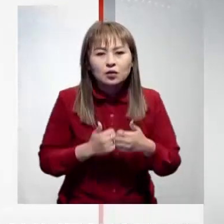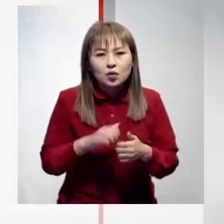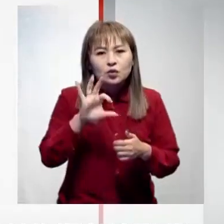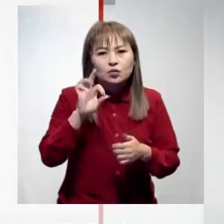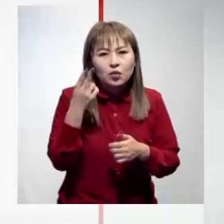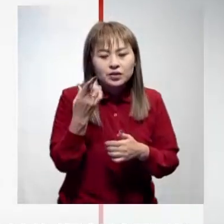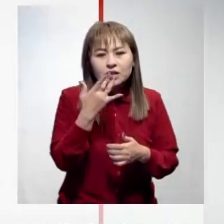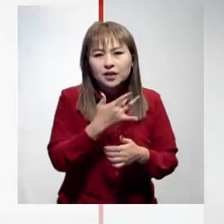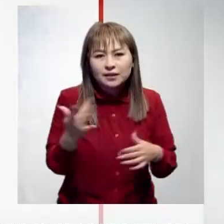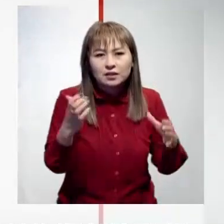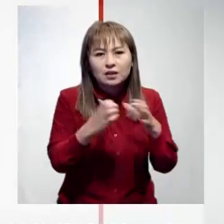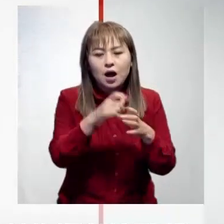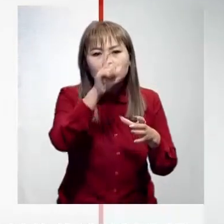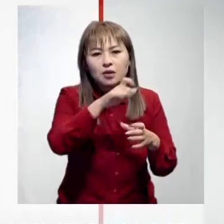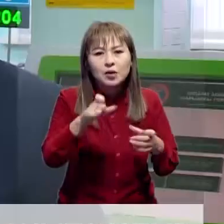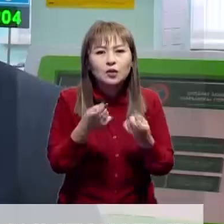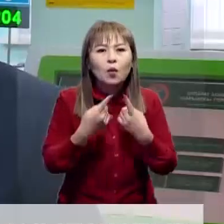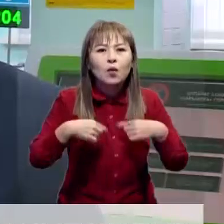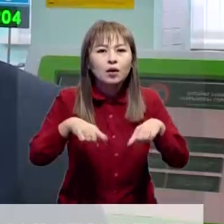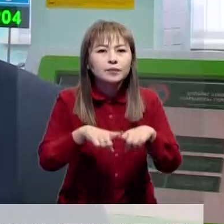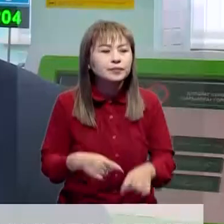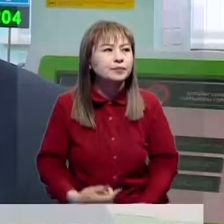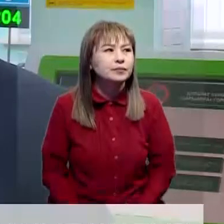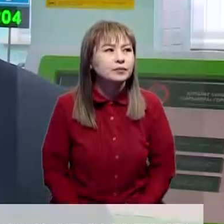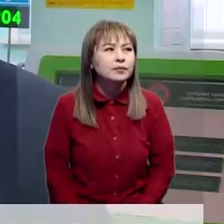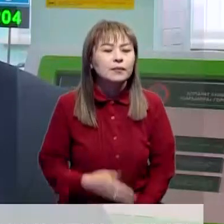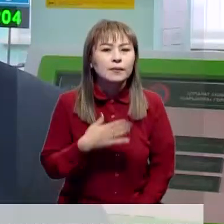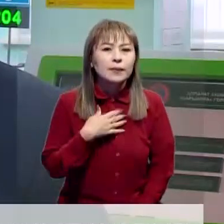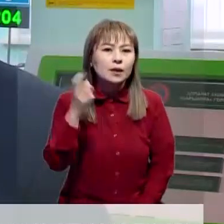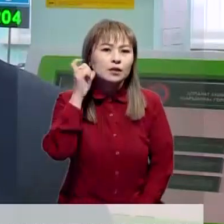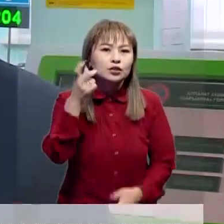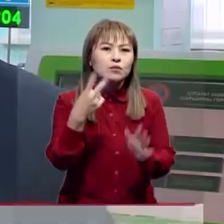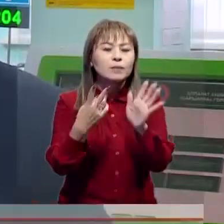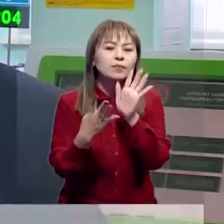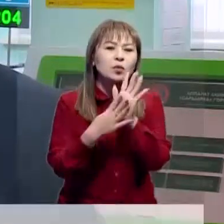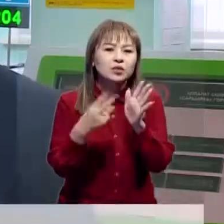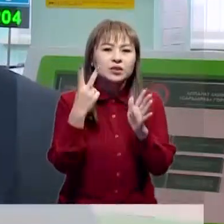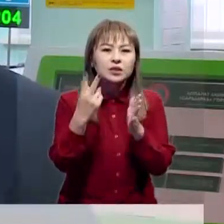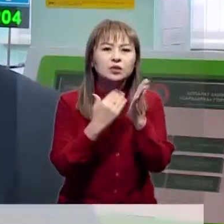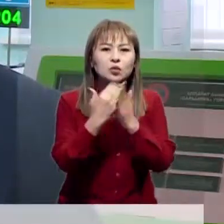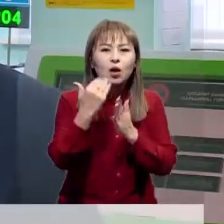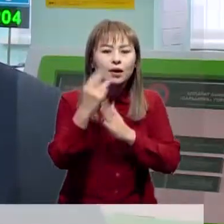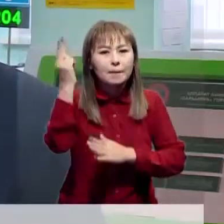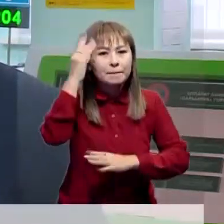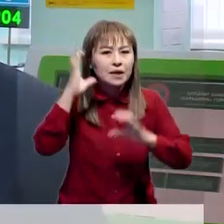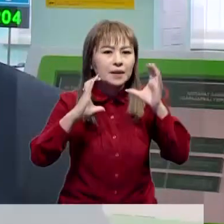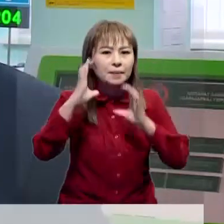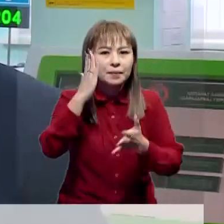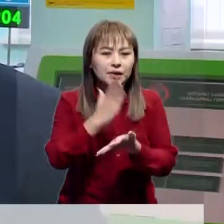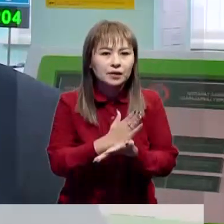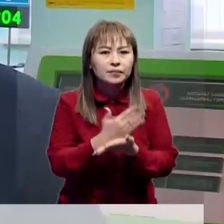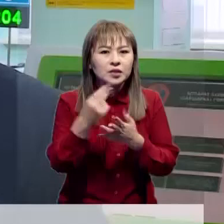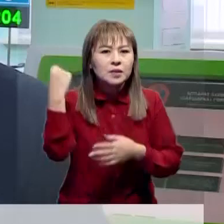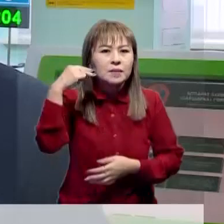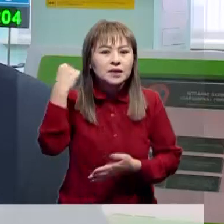әлеуметтік саясат және азаматтық қоғам. Менің жасым 29-да, екі жоғары білімім бар. Осы